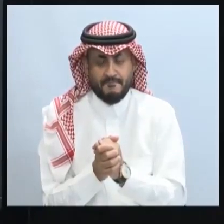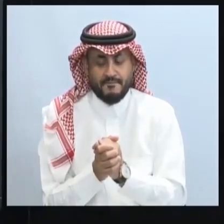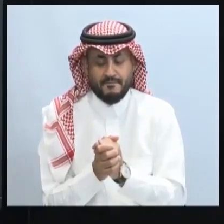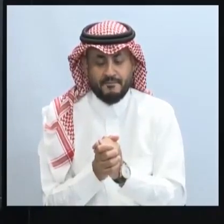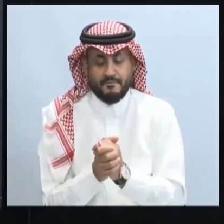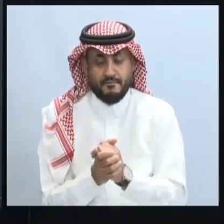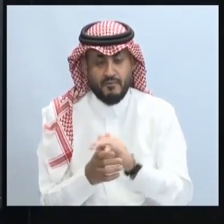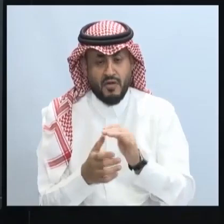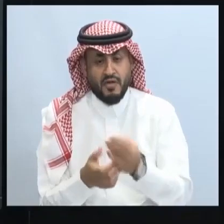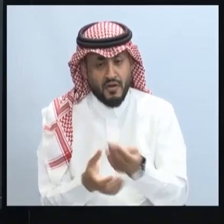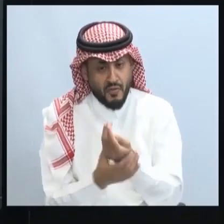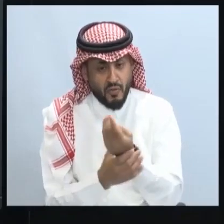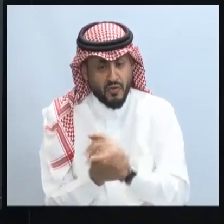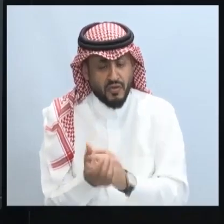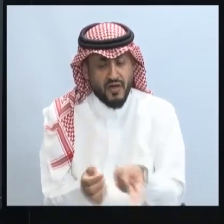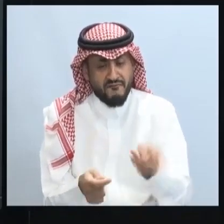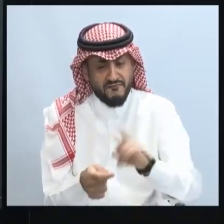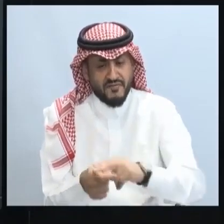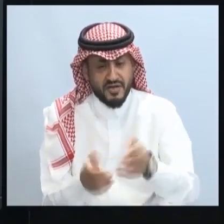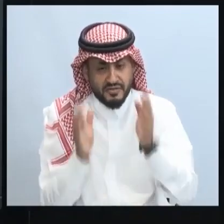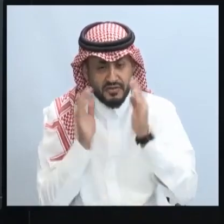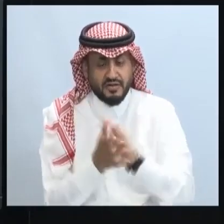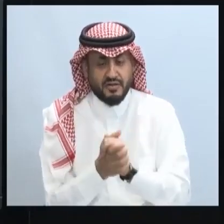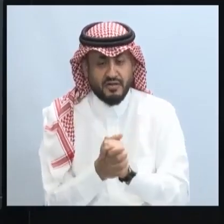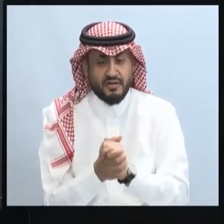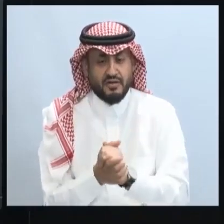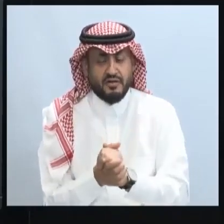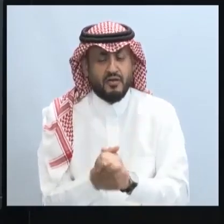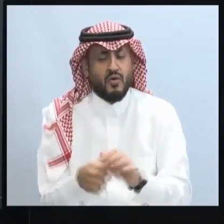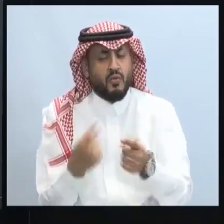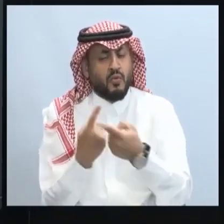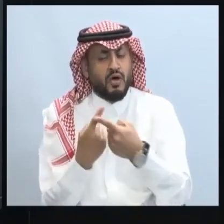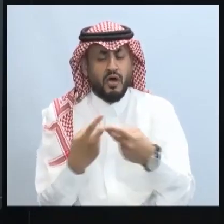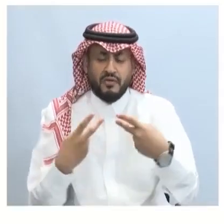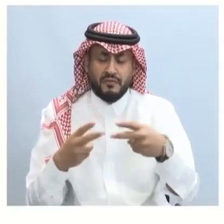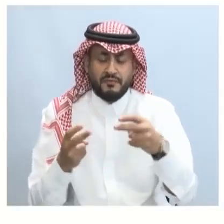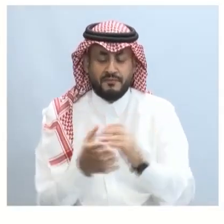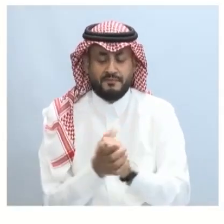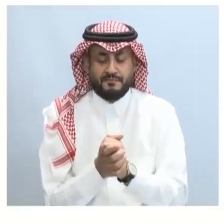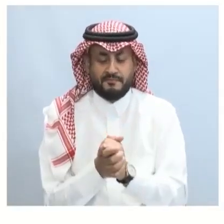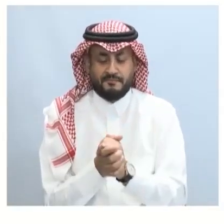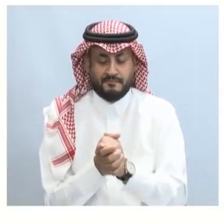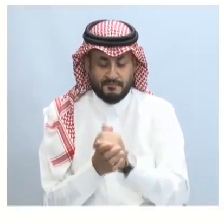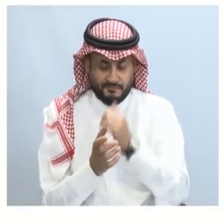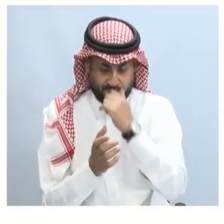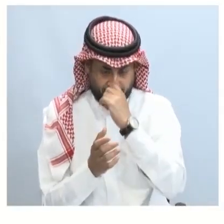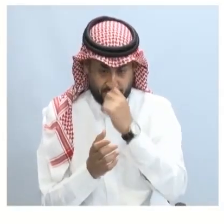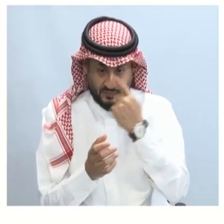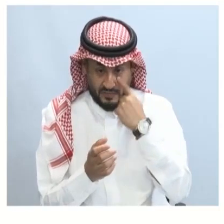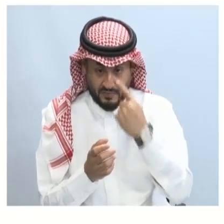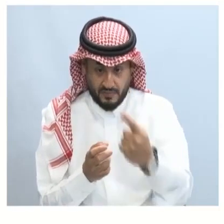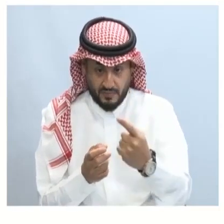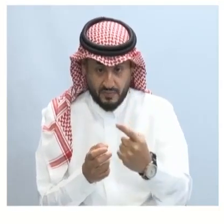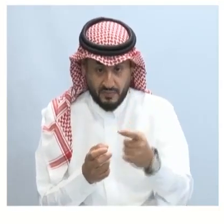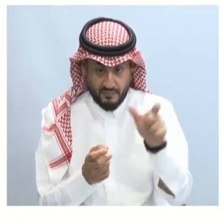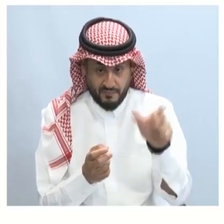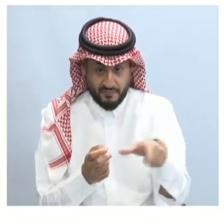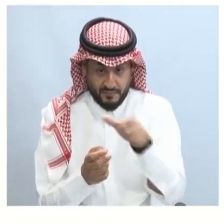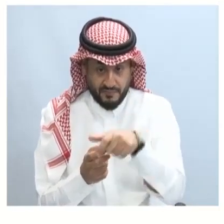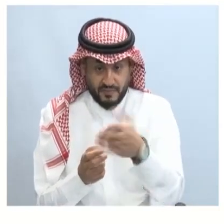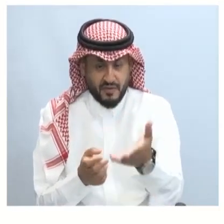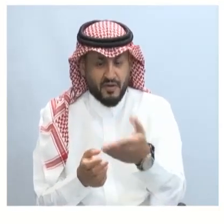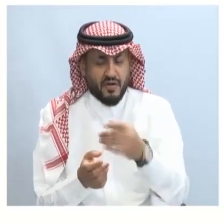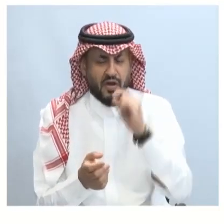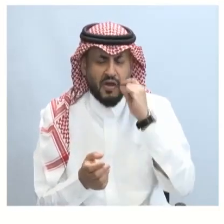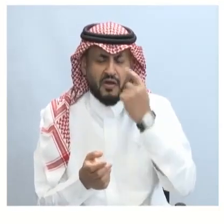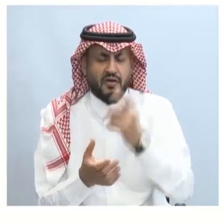فانه اذا كان المسلم على طهاره فيكفيه وضوءه السابق انظروا لهذين الشابين ماذا